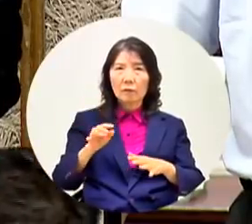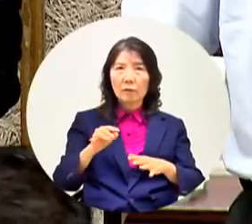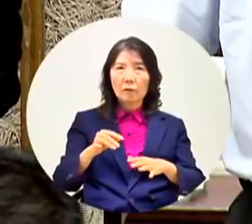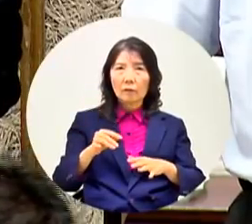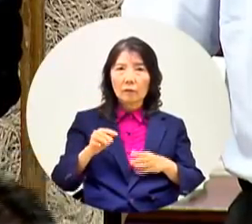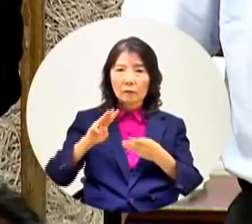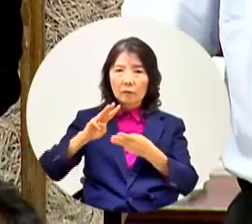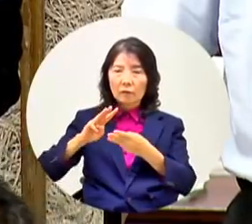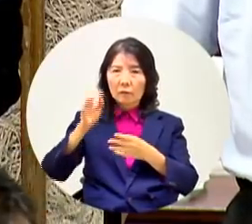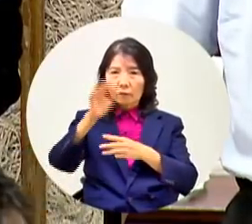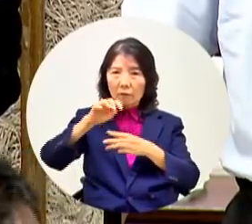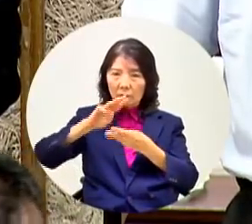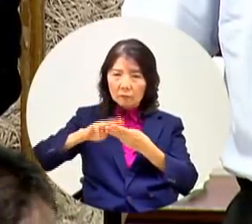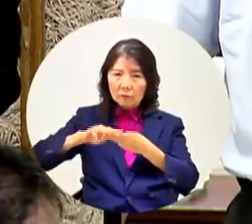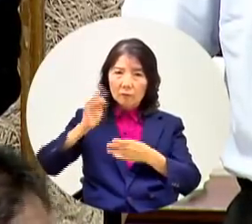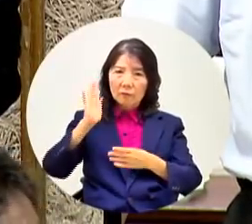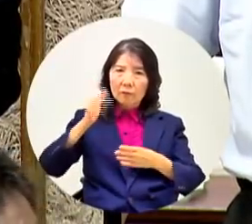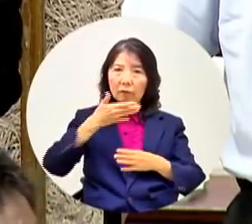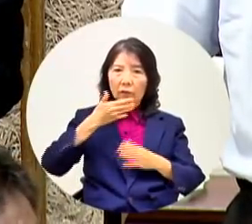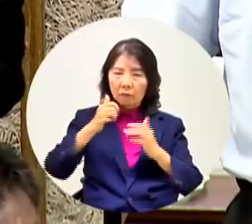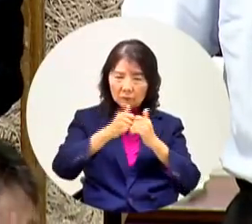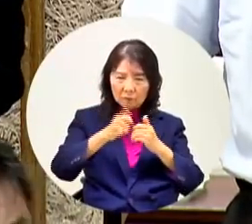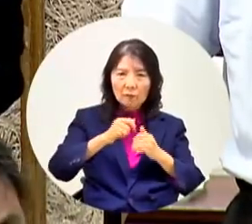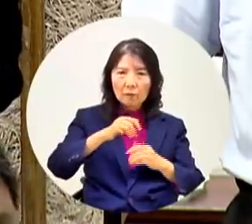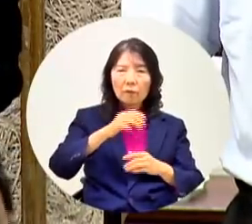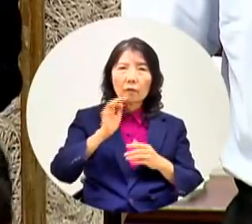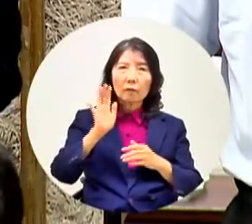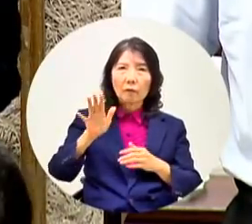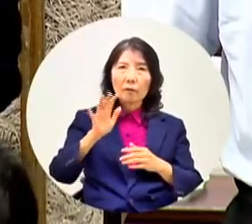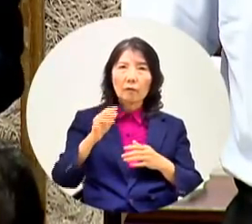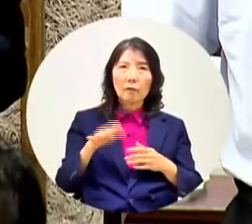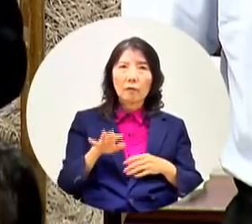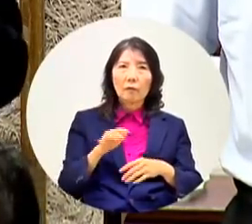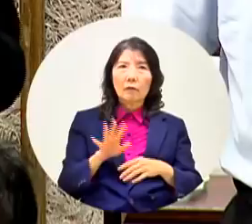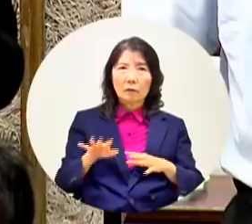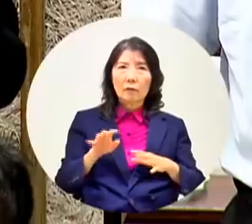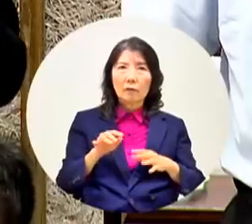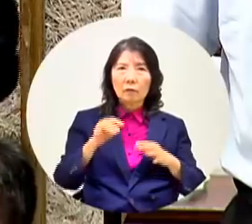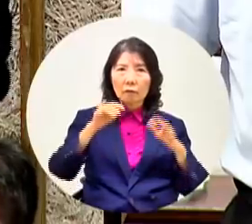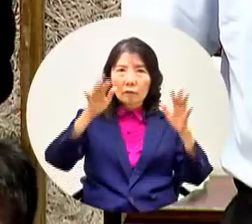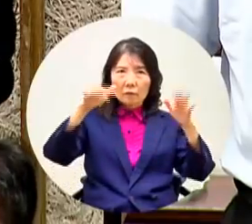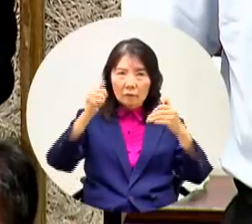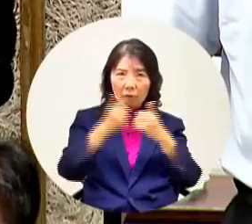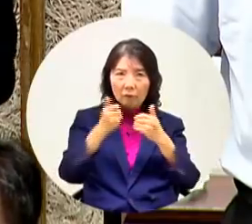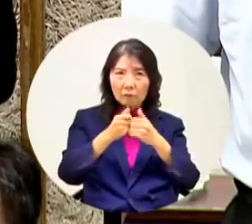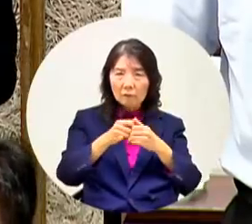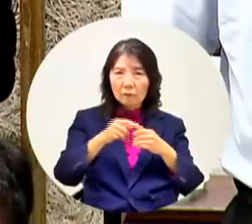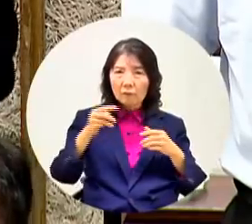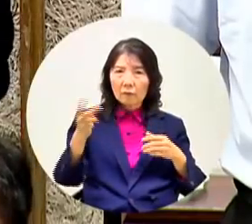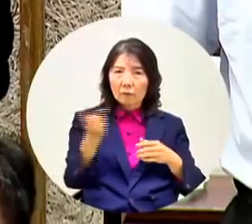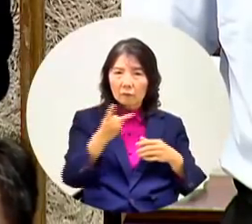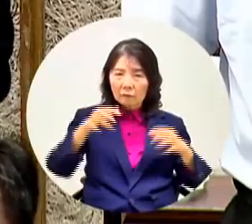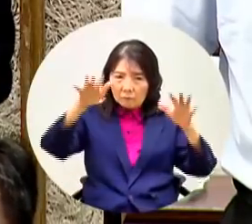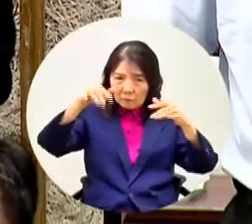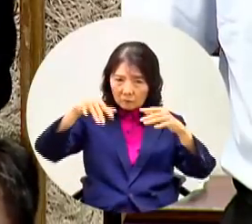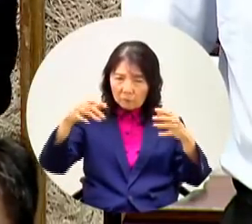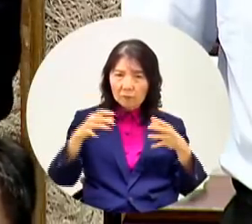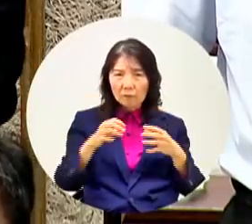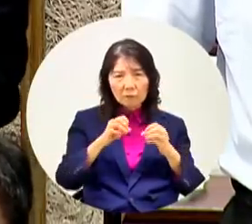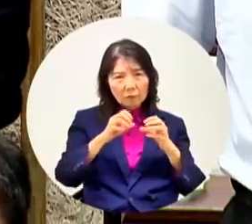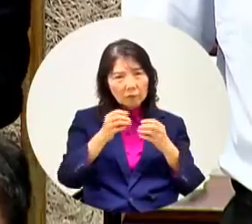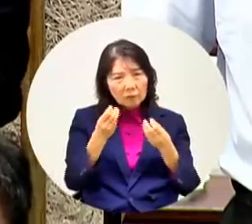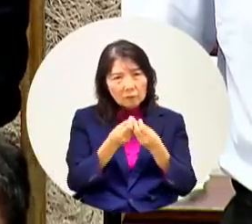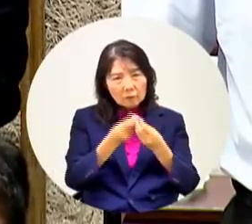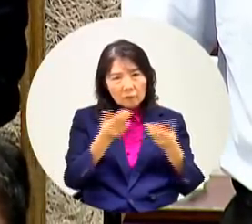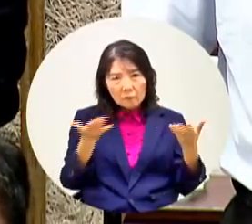田水利会的一部分。这部分我会召开会议啊，把这个两个单位都找来，看看大家怎么来分摊。不过目